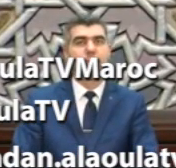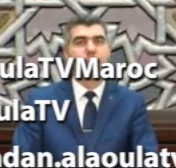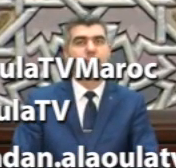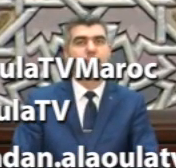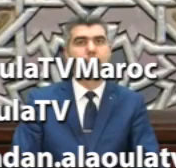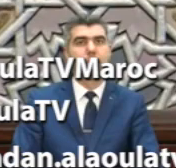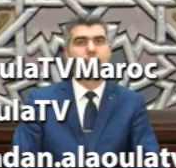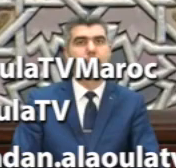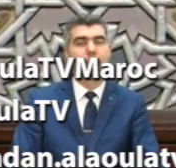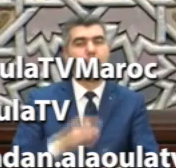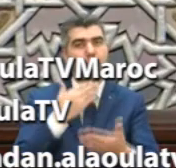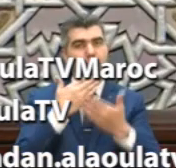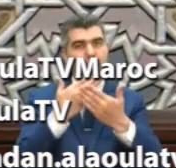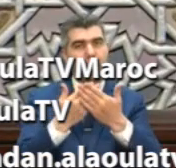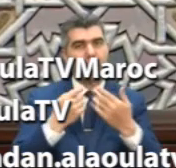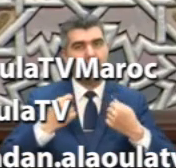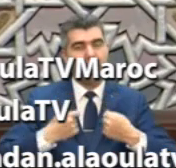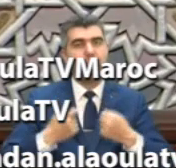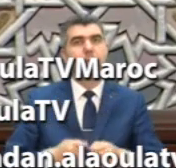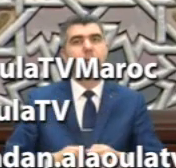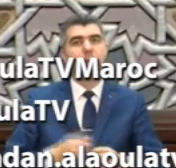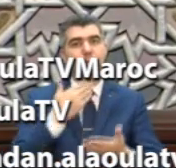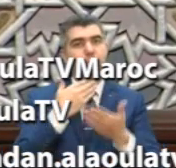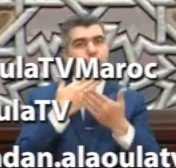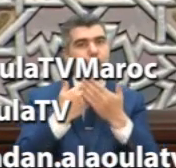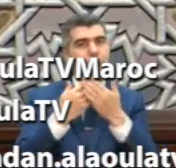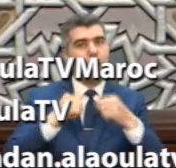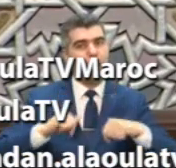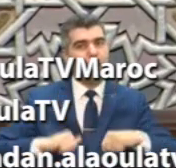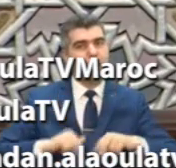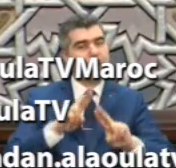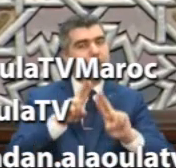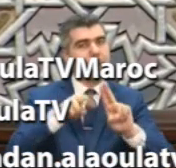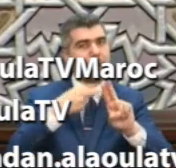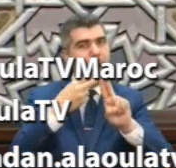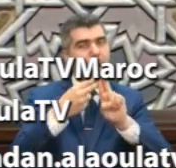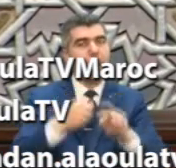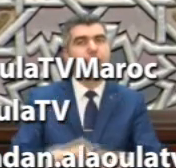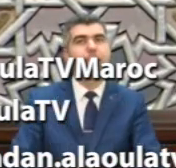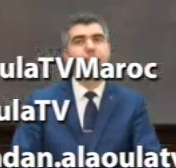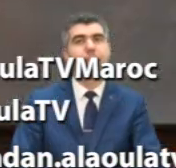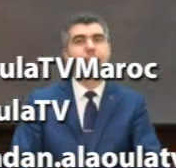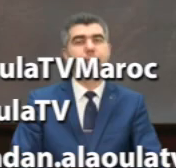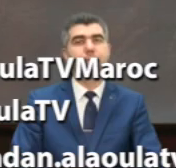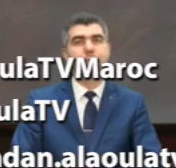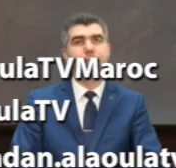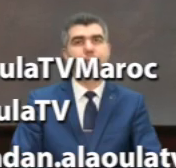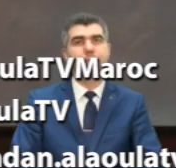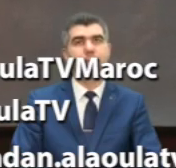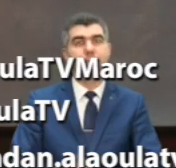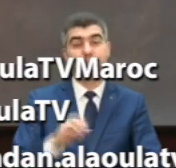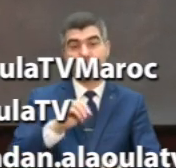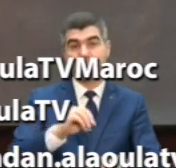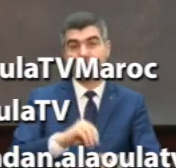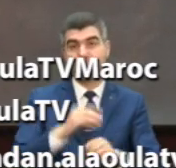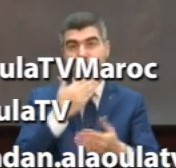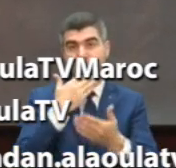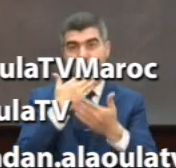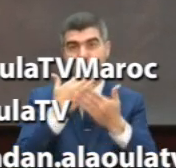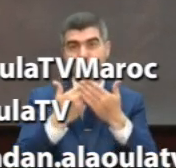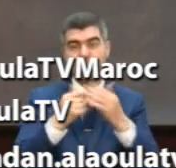السيدة الرئيسة، شكرا السيد الوزير على هذا الجواب القيم، ونشكر من خلالكم